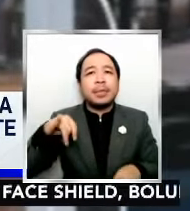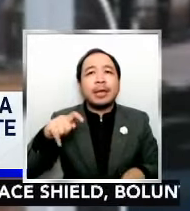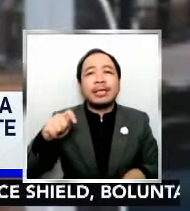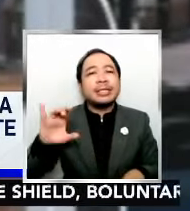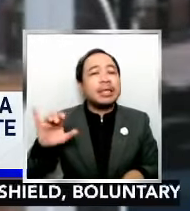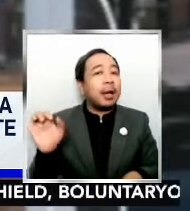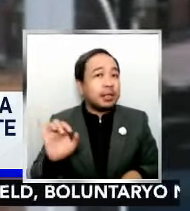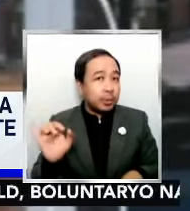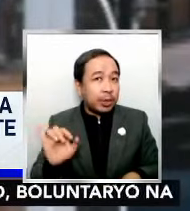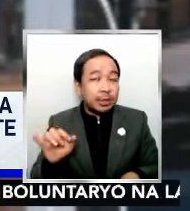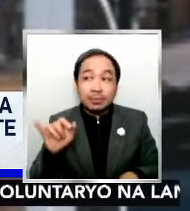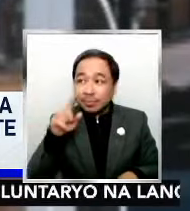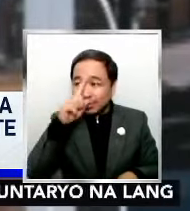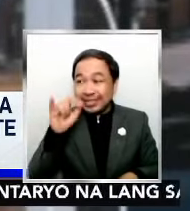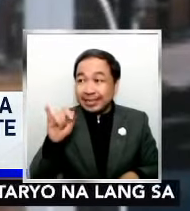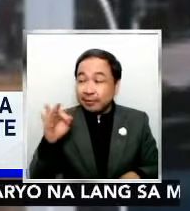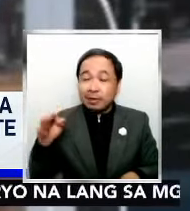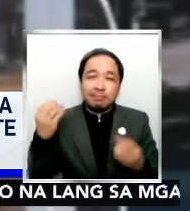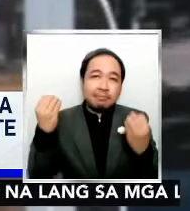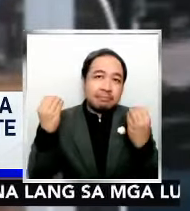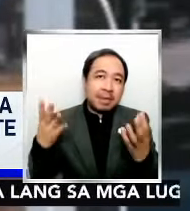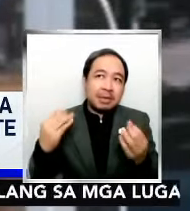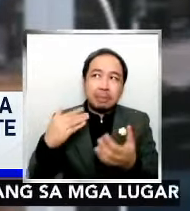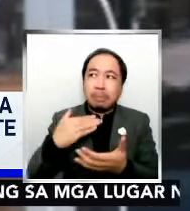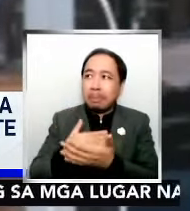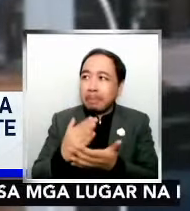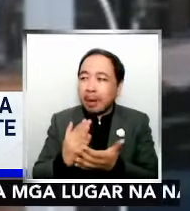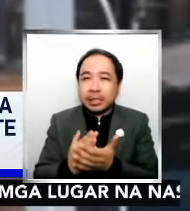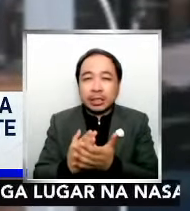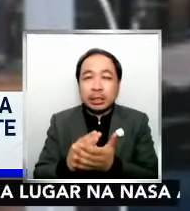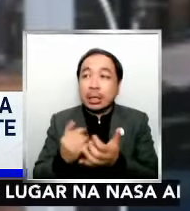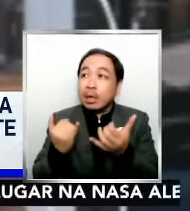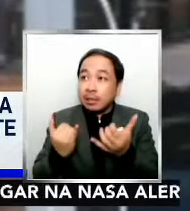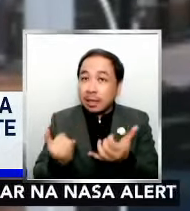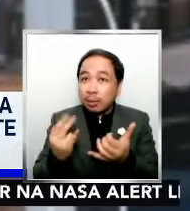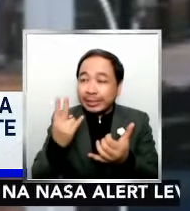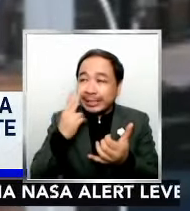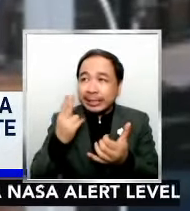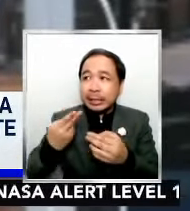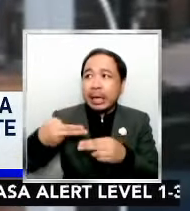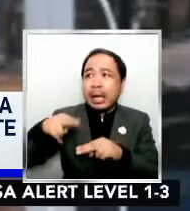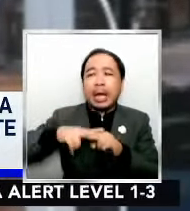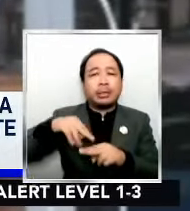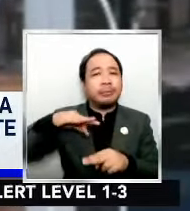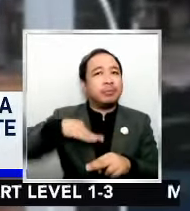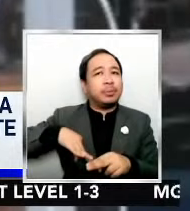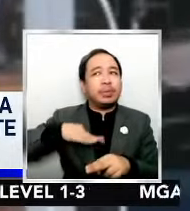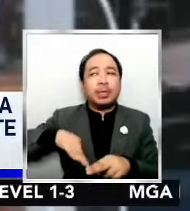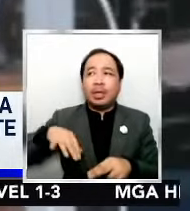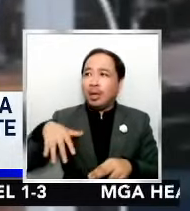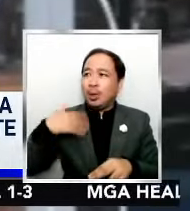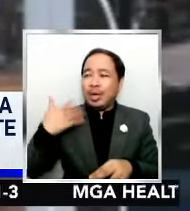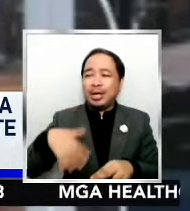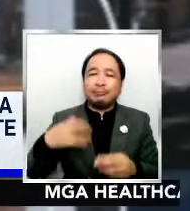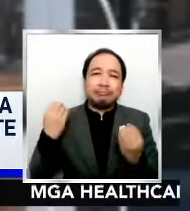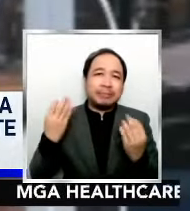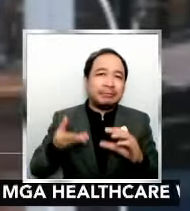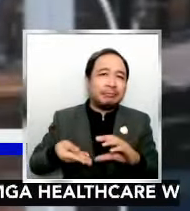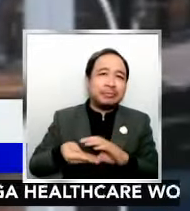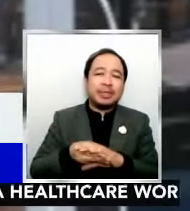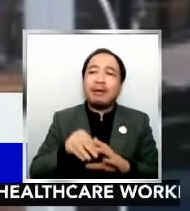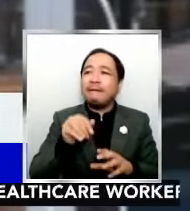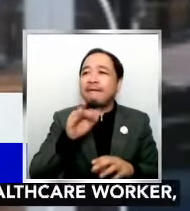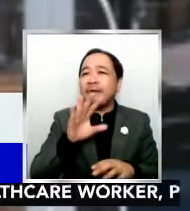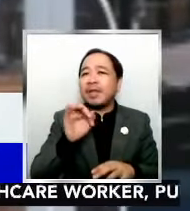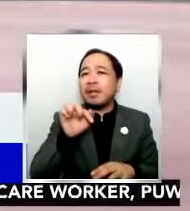pondo, sa interest income na lang, katakot-takot sigurong kinita na nitong 15.9 billion